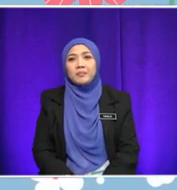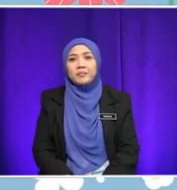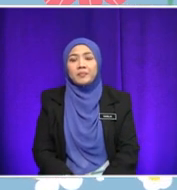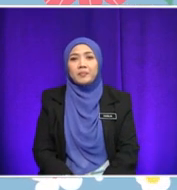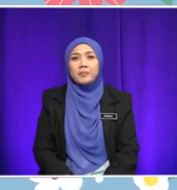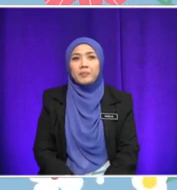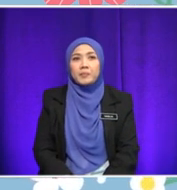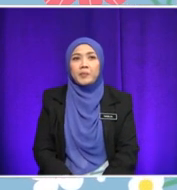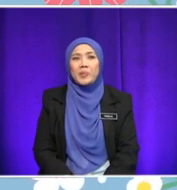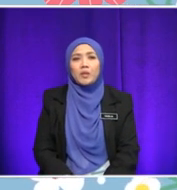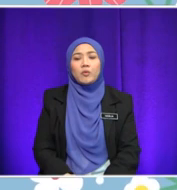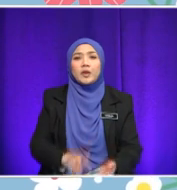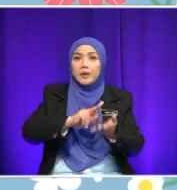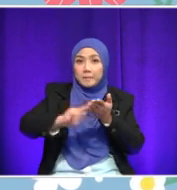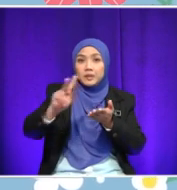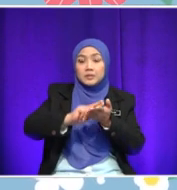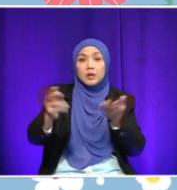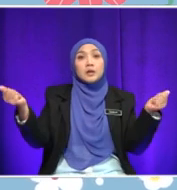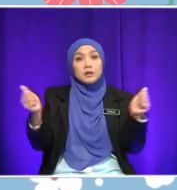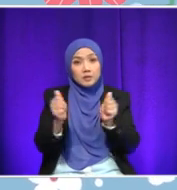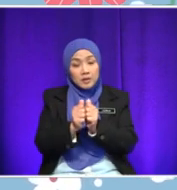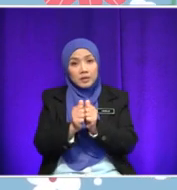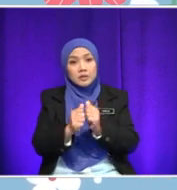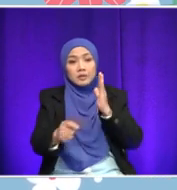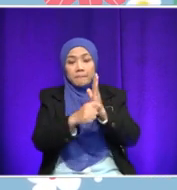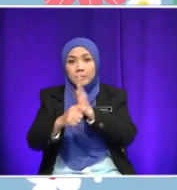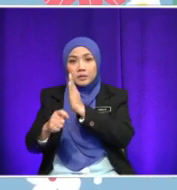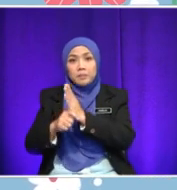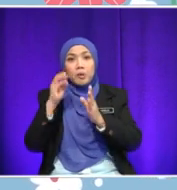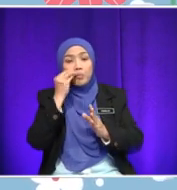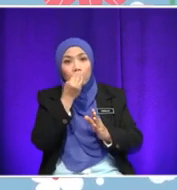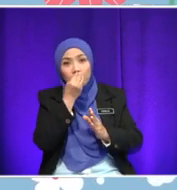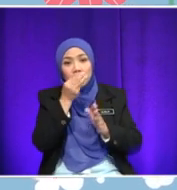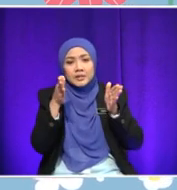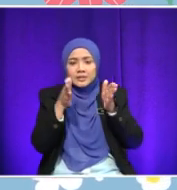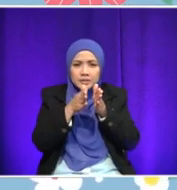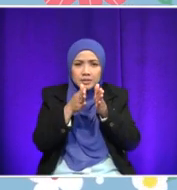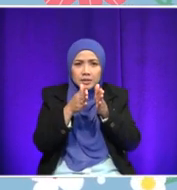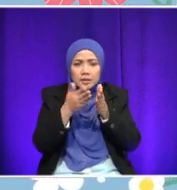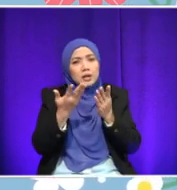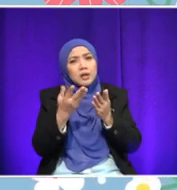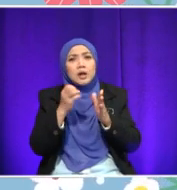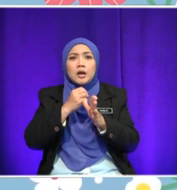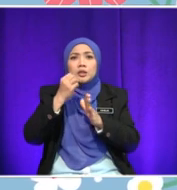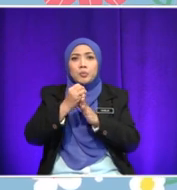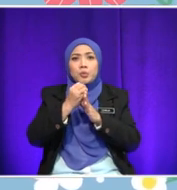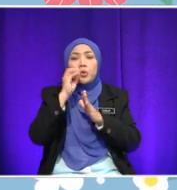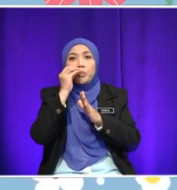dengan tambahan menggunakan bunga yang berbentuk